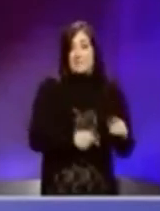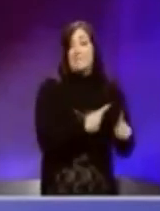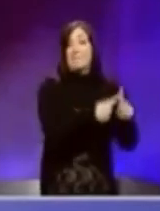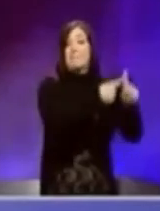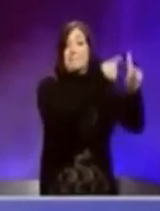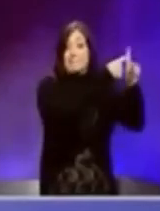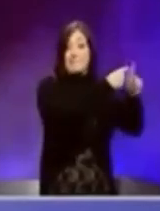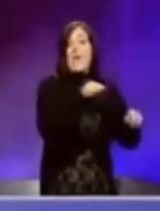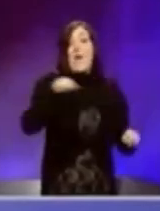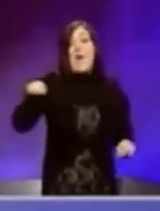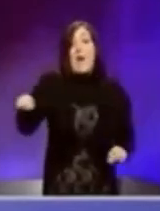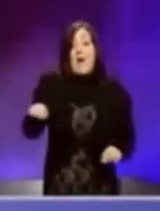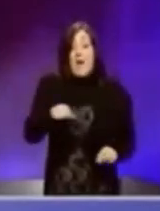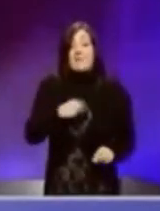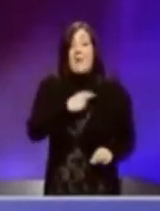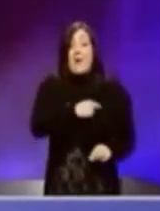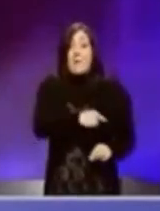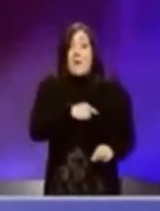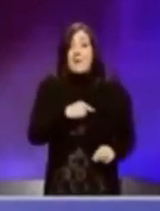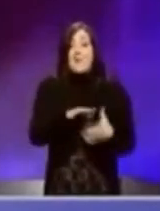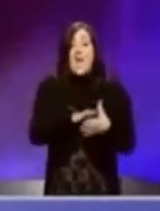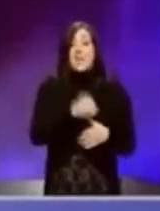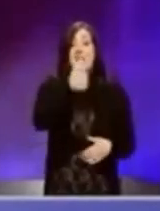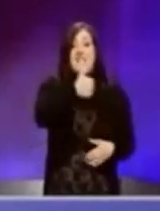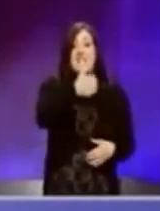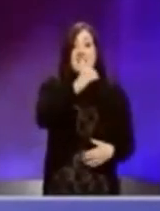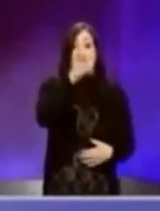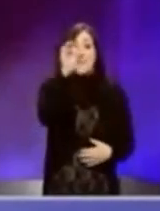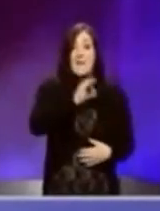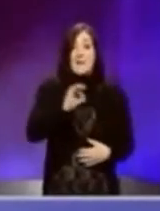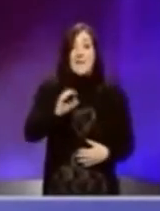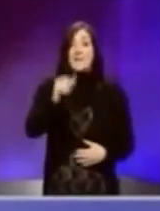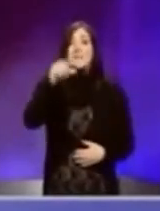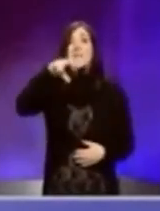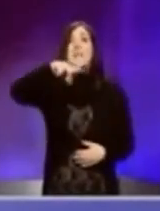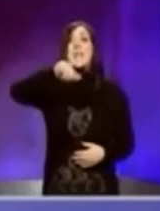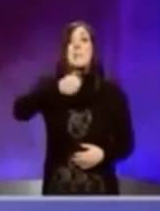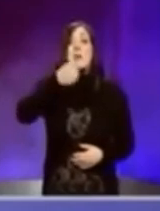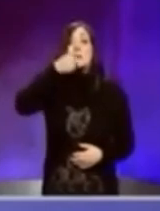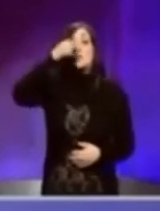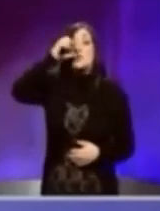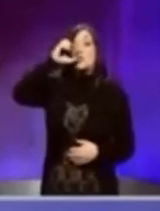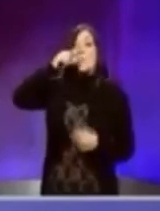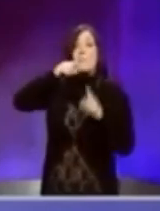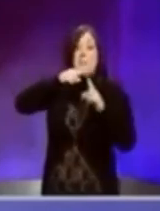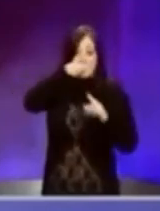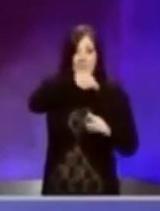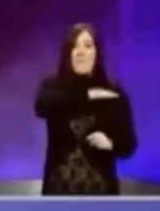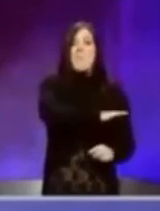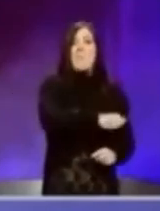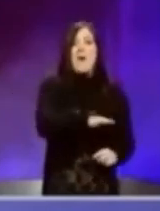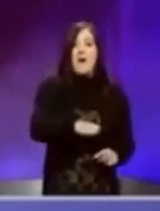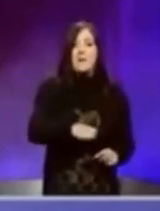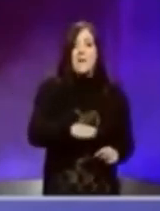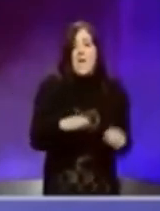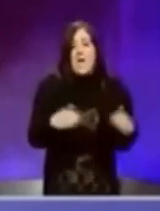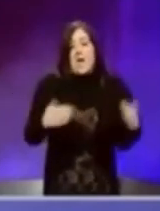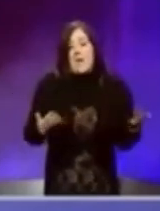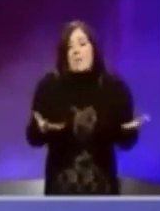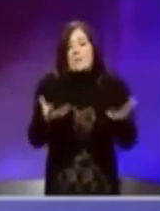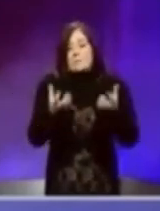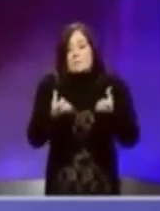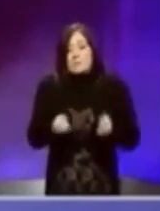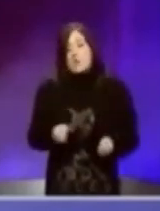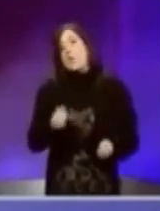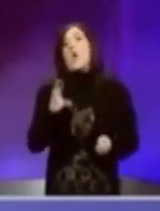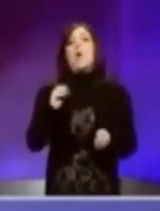aħna 60% tal-ilma li nixorbu noħduh mill-baħar. Allura għandna l-obbligu, anzi għandna jkunla